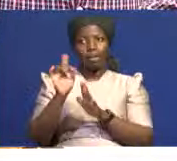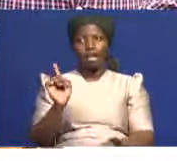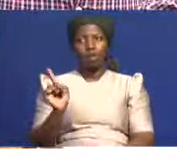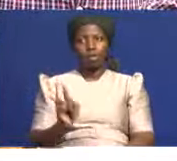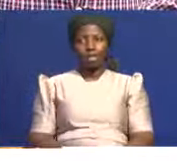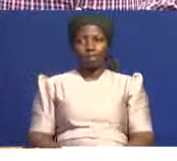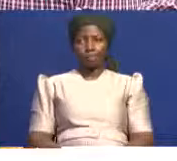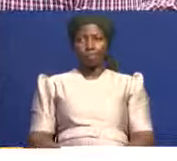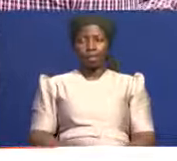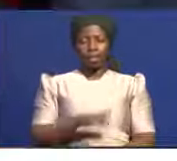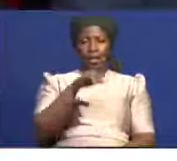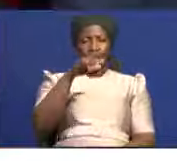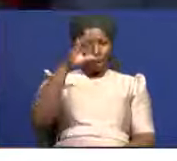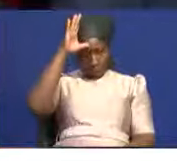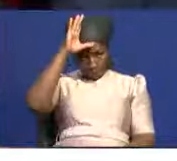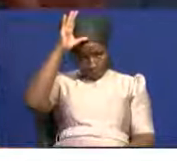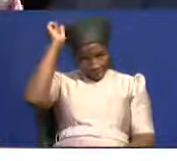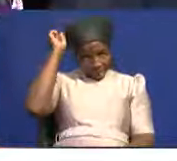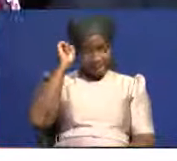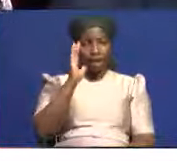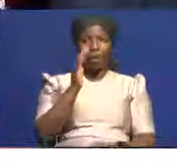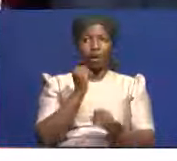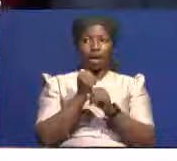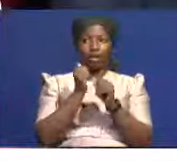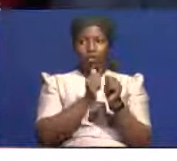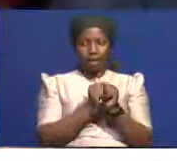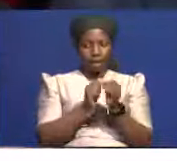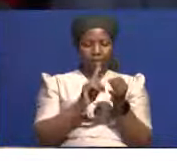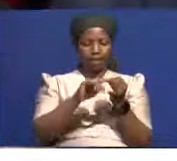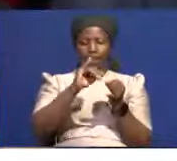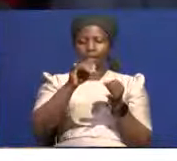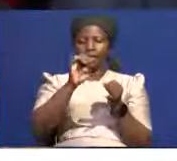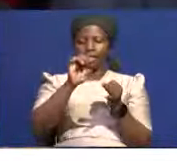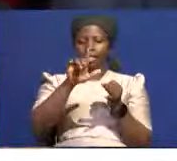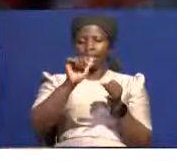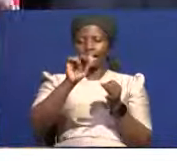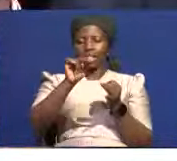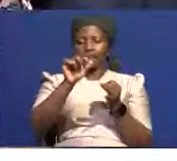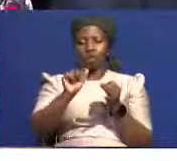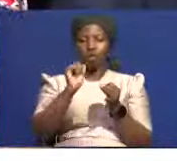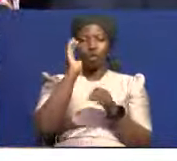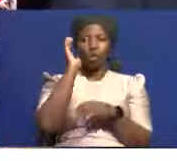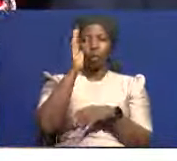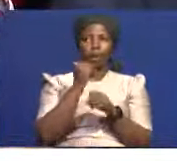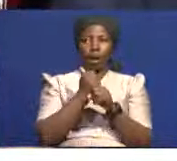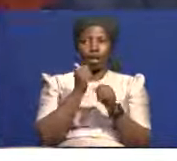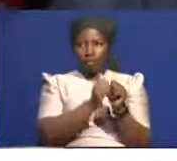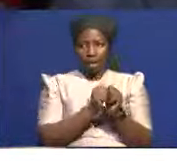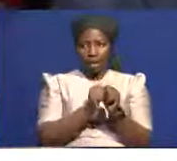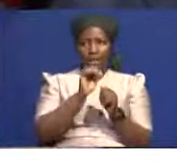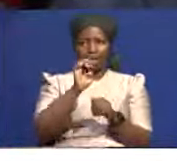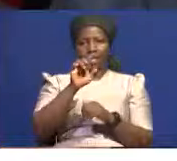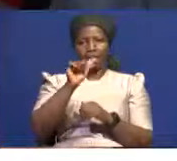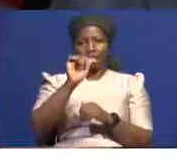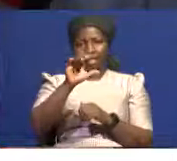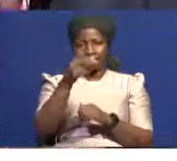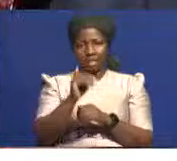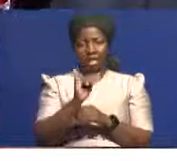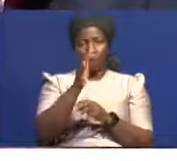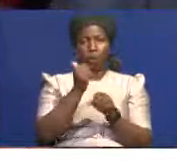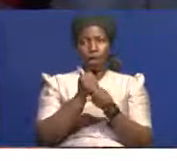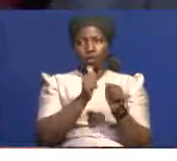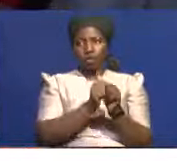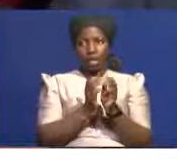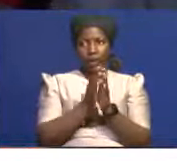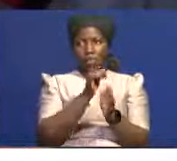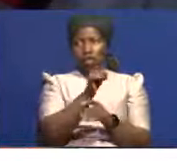Basari, tutafanya kazi na wewe. Mheshimiwa Jalango, tutafanya kazi na wewe. Beatrice Elachi, tutafanya kazi na wewe. Hata hii